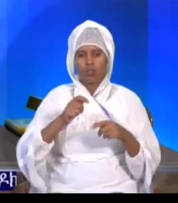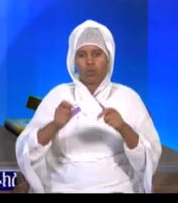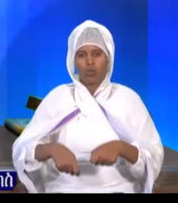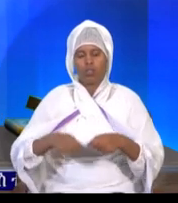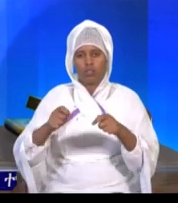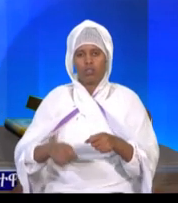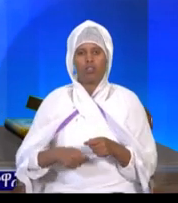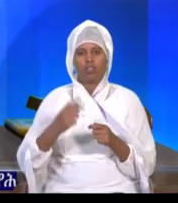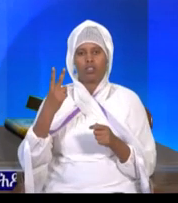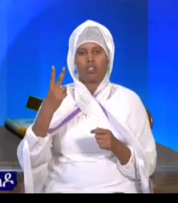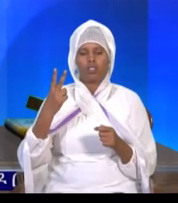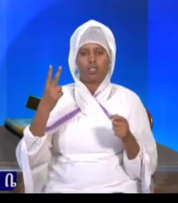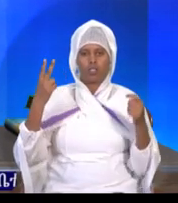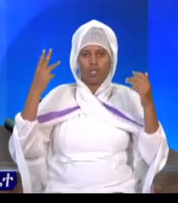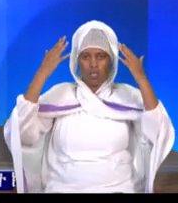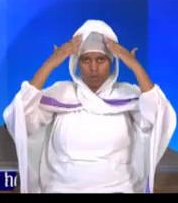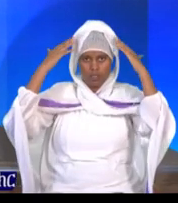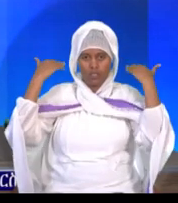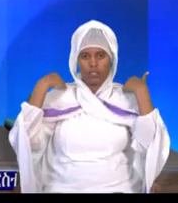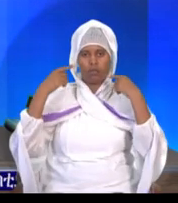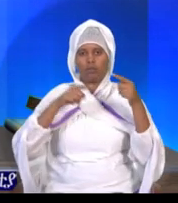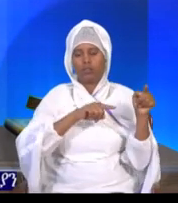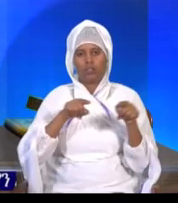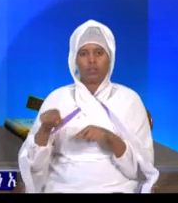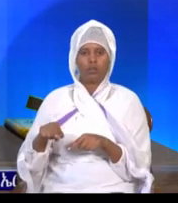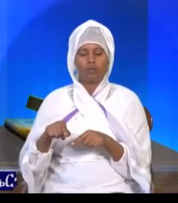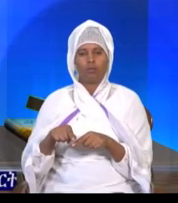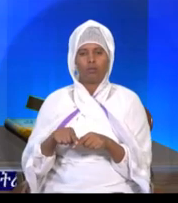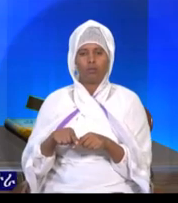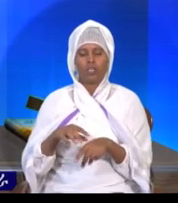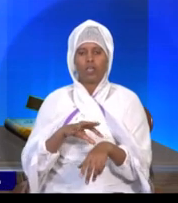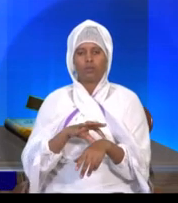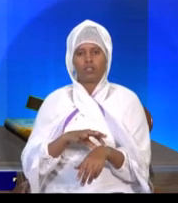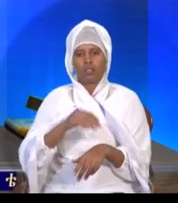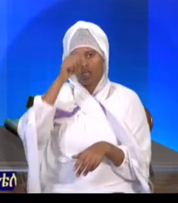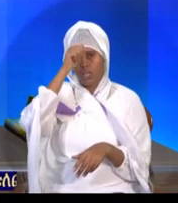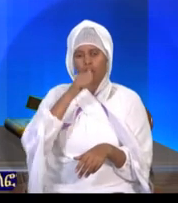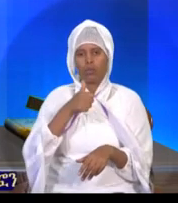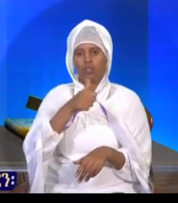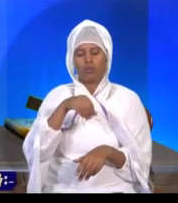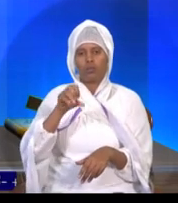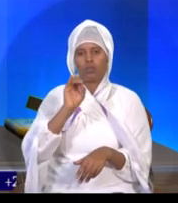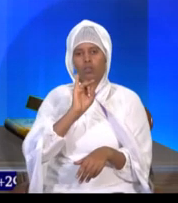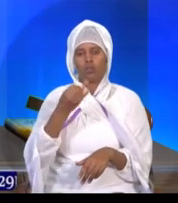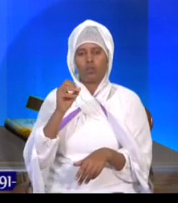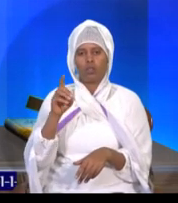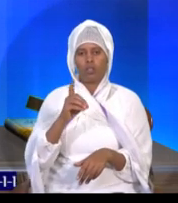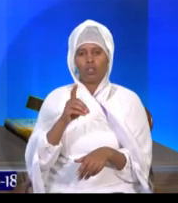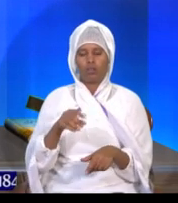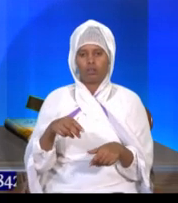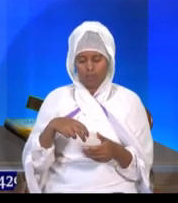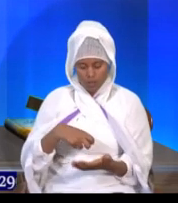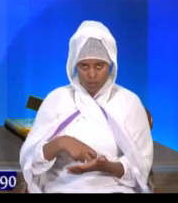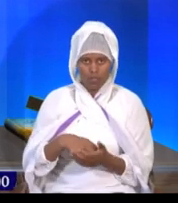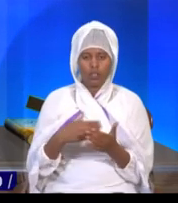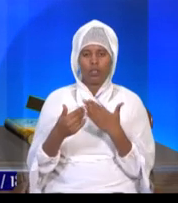ሸምጊለብ ዝበልሉ ክልተ ኣናብስ መፂኦም ኣንበሳ ማለት እዩ ኣብ ስጋ ናይ ኣባ እብሎይ ኖላዊ ኣባግእ